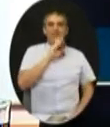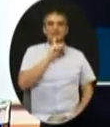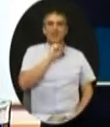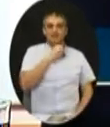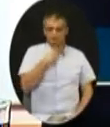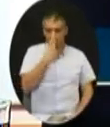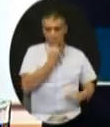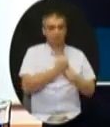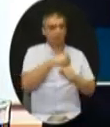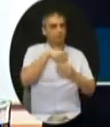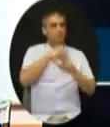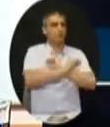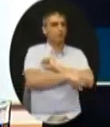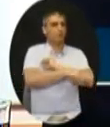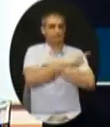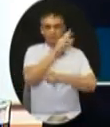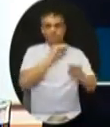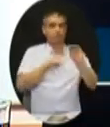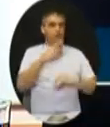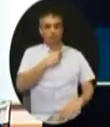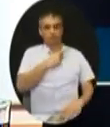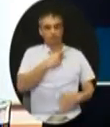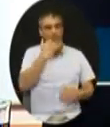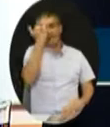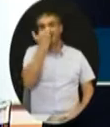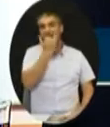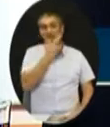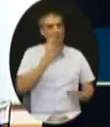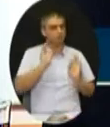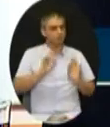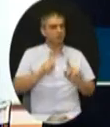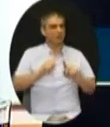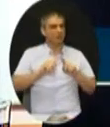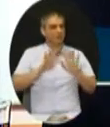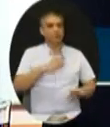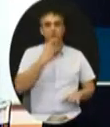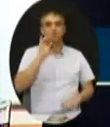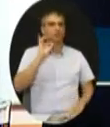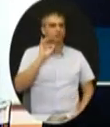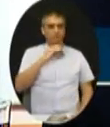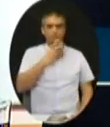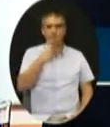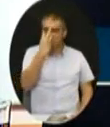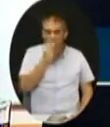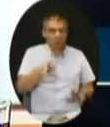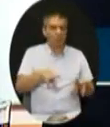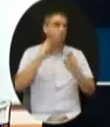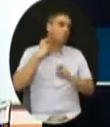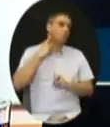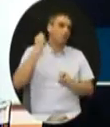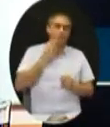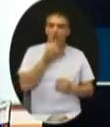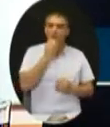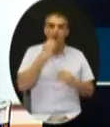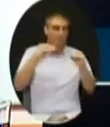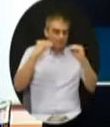רואים אותם פועלים באוניברסיטאות, ומשתמשים גם בקריקטורות הקלאסיות, האנטישמיות של יהודים שהם מוצצים את הדם, שהם אוכלים